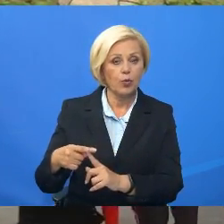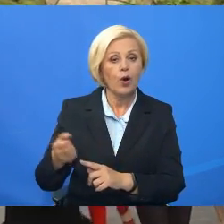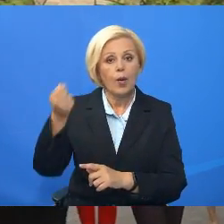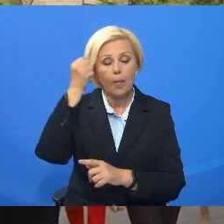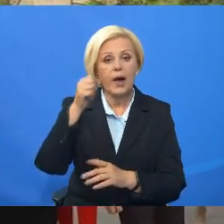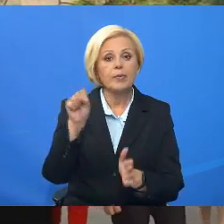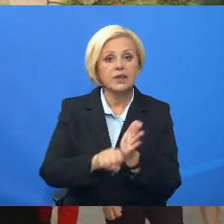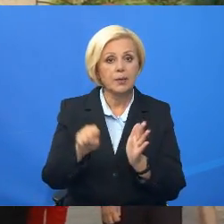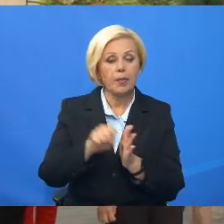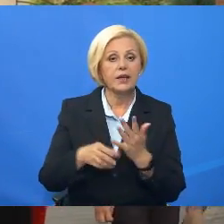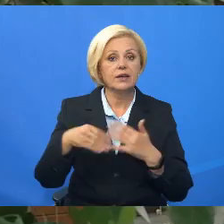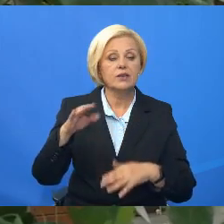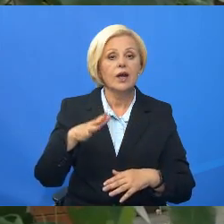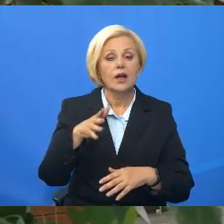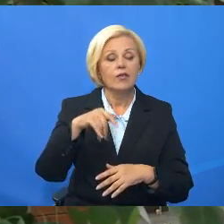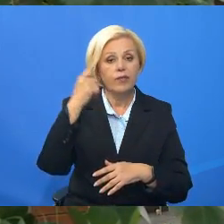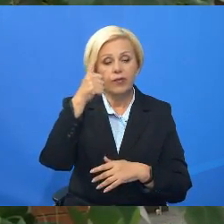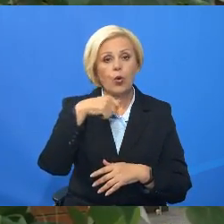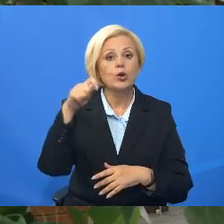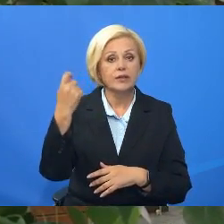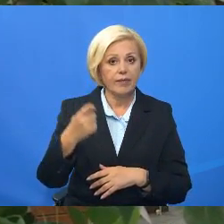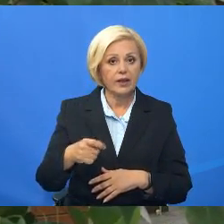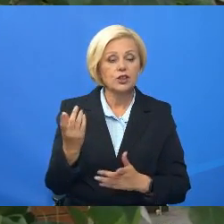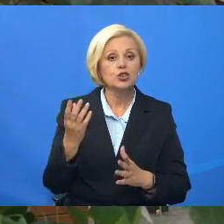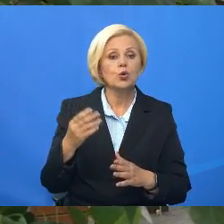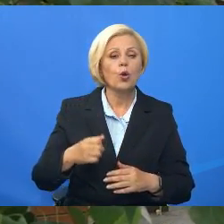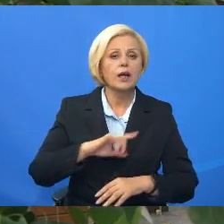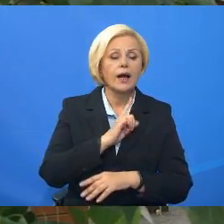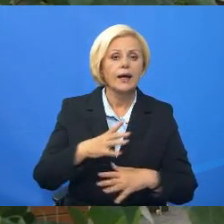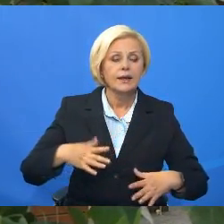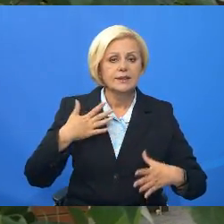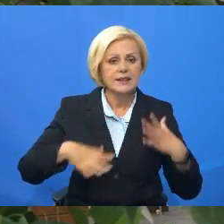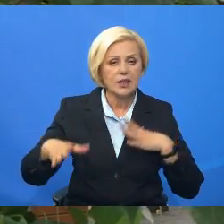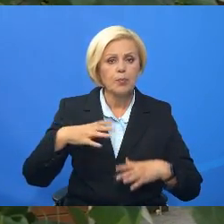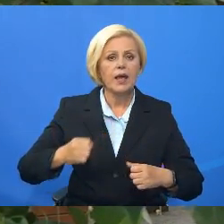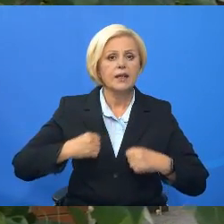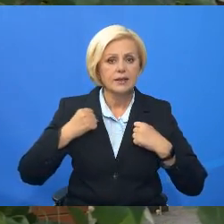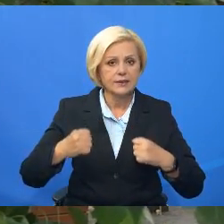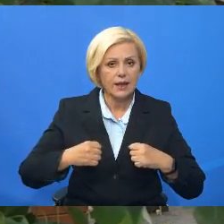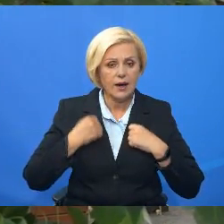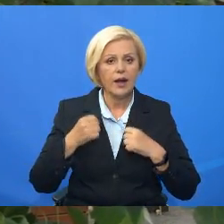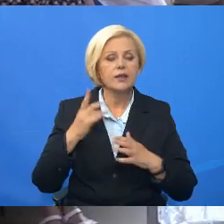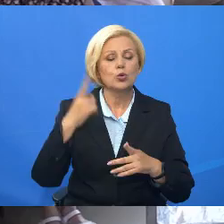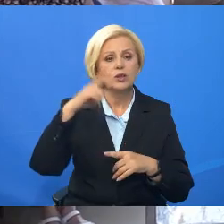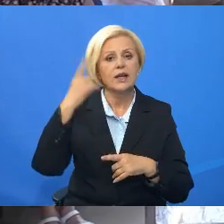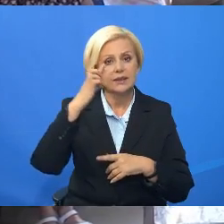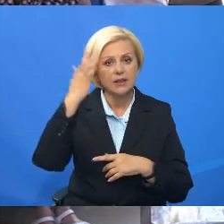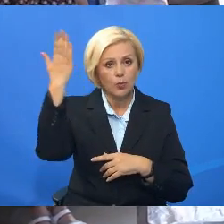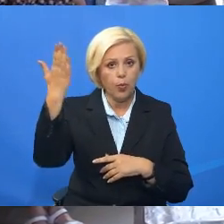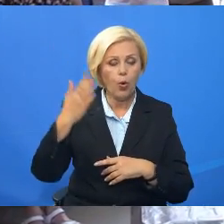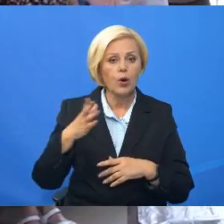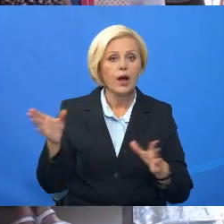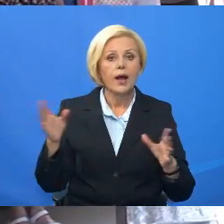загінуўшым землякам у гады Вялікай Айчыннай. Колькі ўкладзена цярпення, старанасці і пакоры аднаму Богу вядома. Месцічы